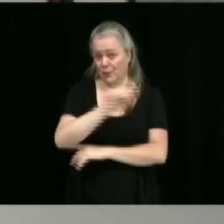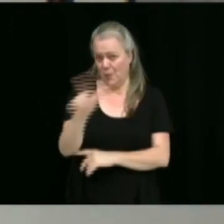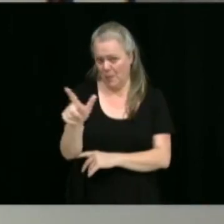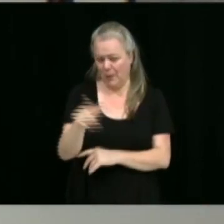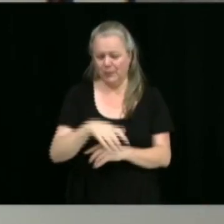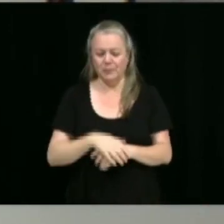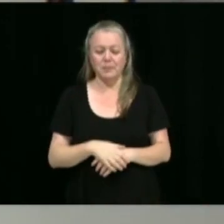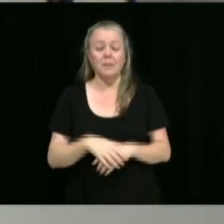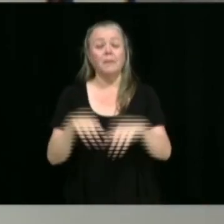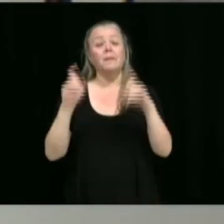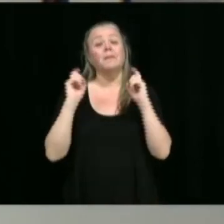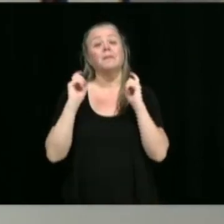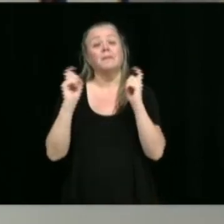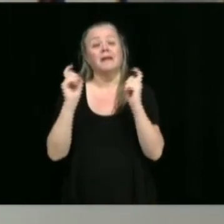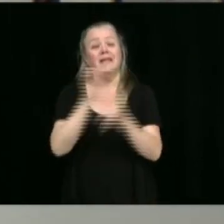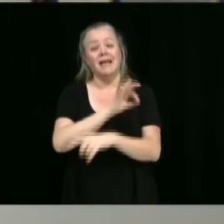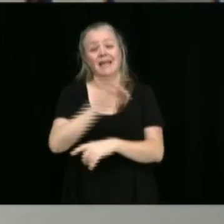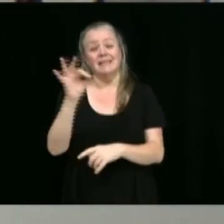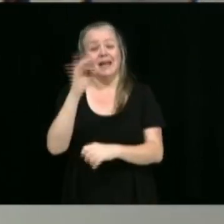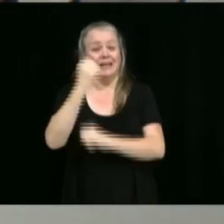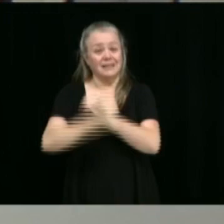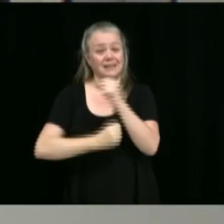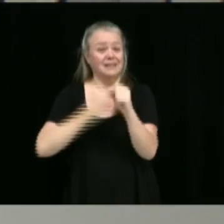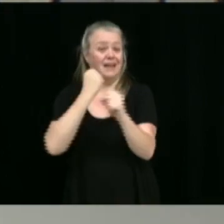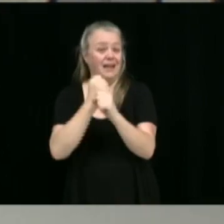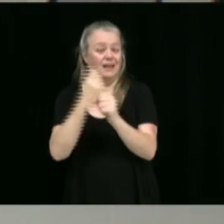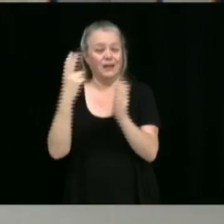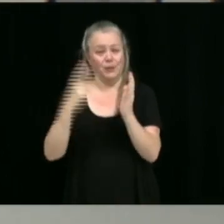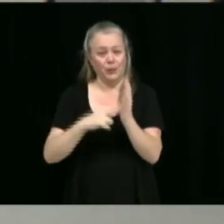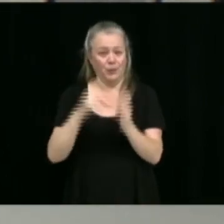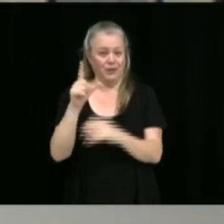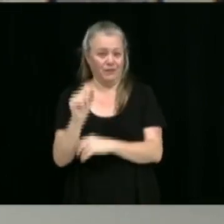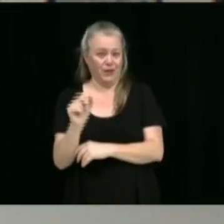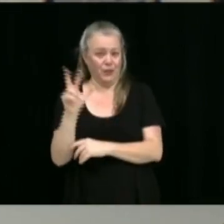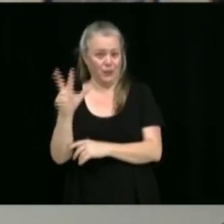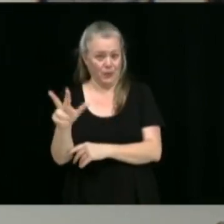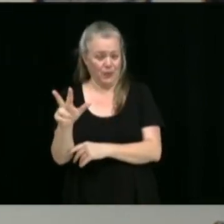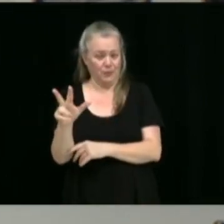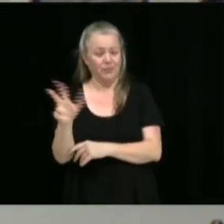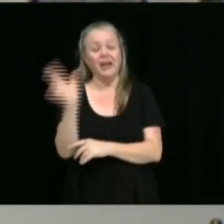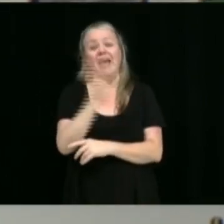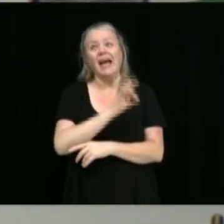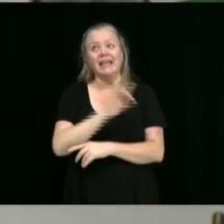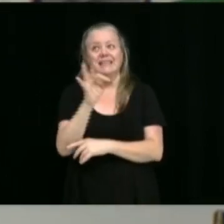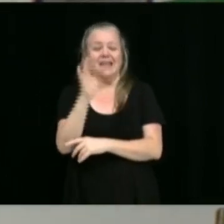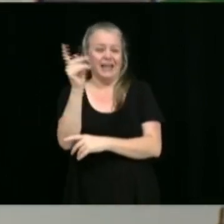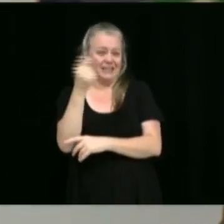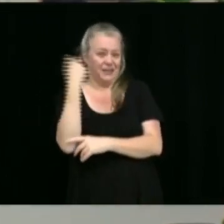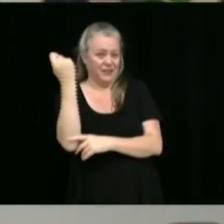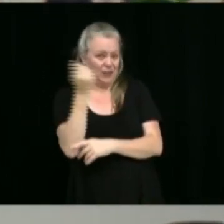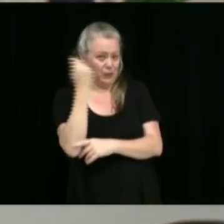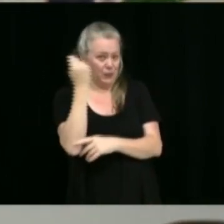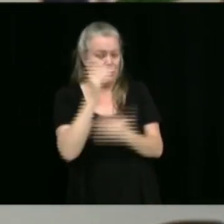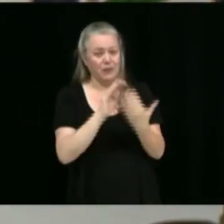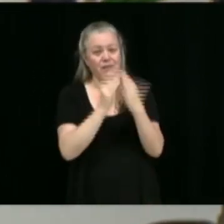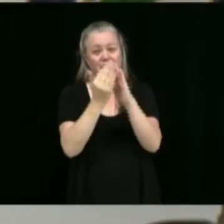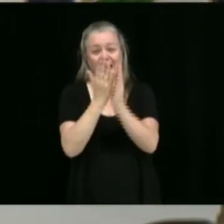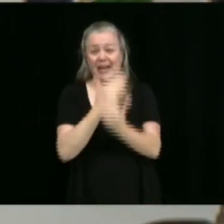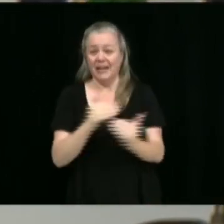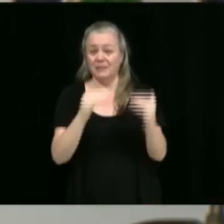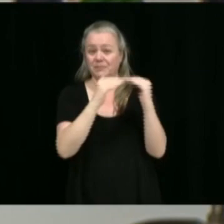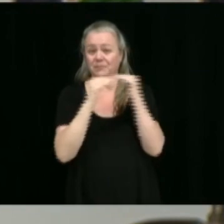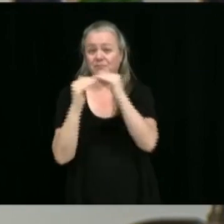prix Excellence pour l'édition 2023, Excellence Victoriaville Ville inclusive est remis à